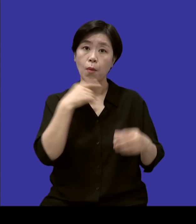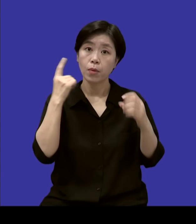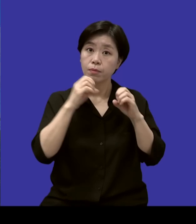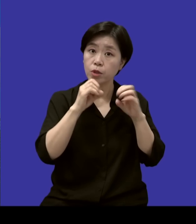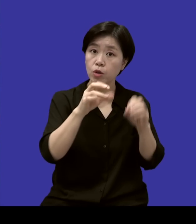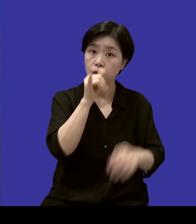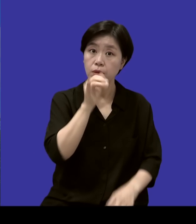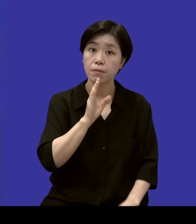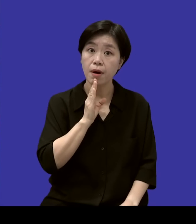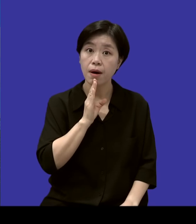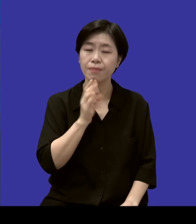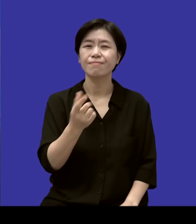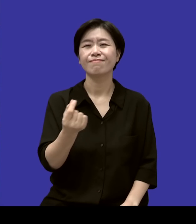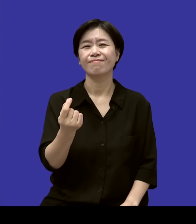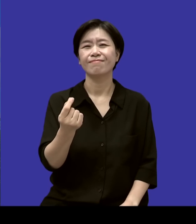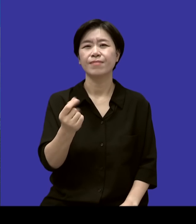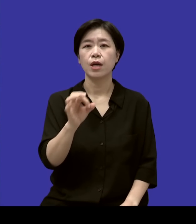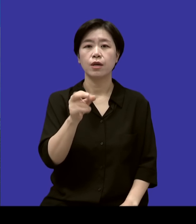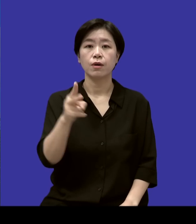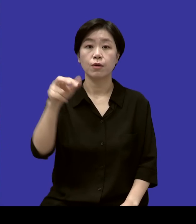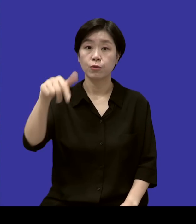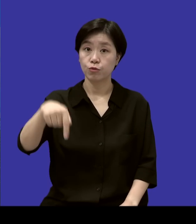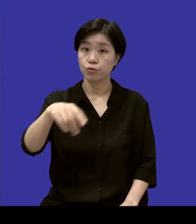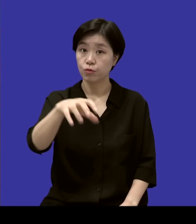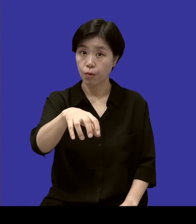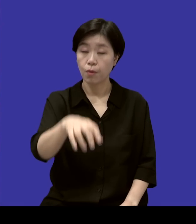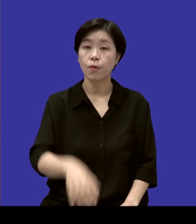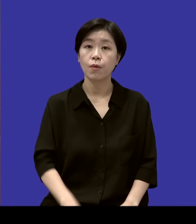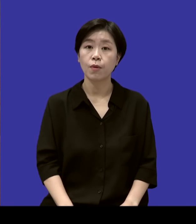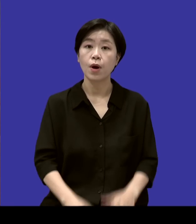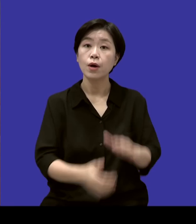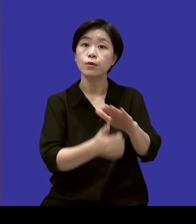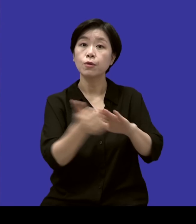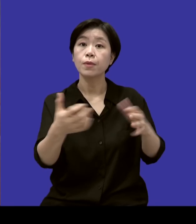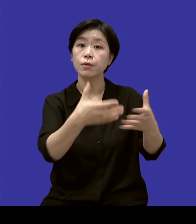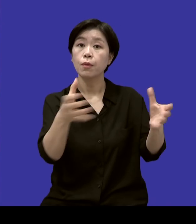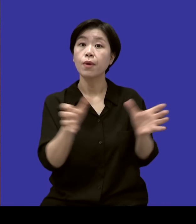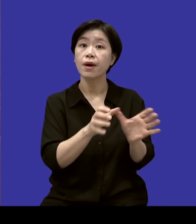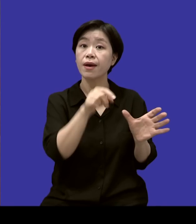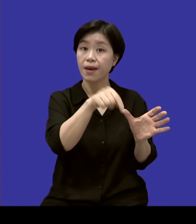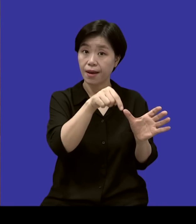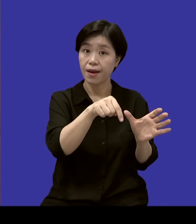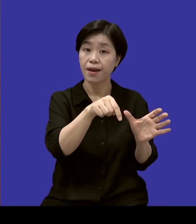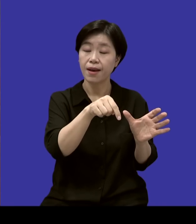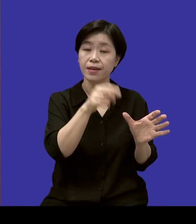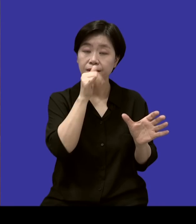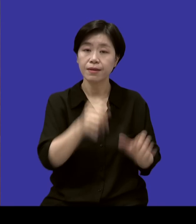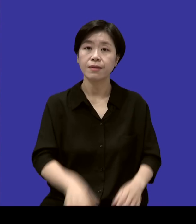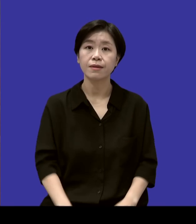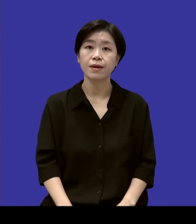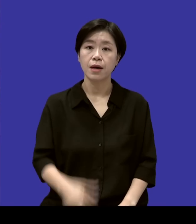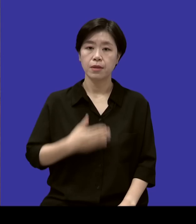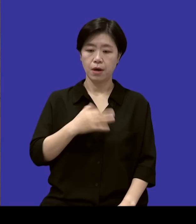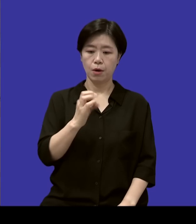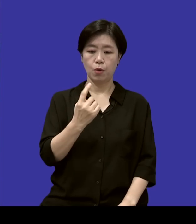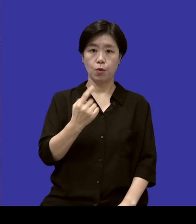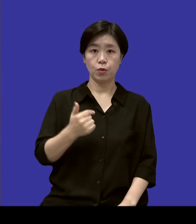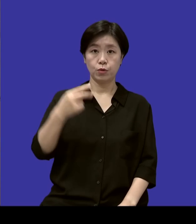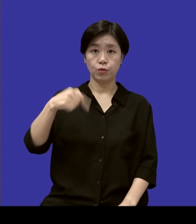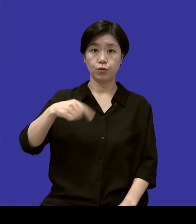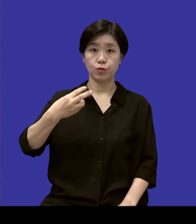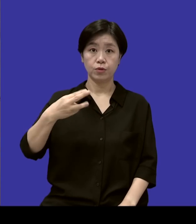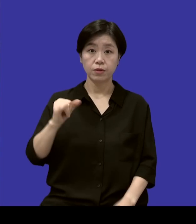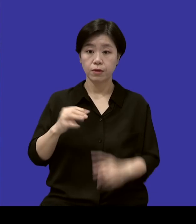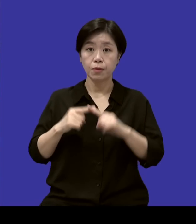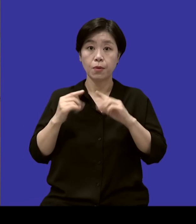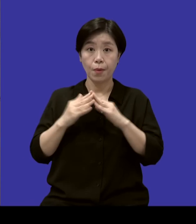그 여주에 있는 소망 아가페 동산인데 예. 온누리 교회 대외사역부에서 제가 이제 소속이 되어 있어서 어머나.